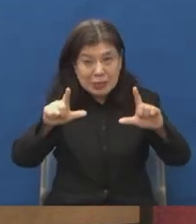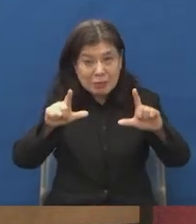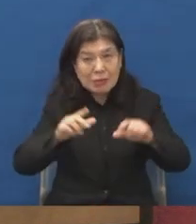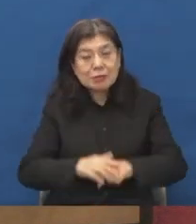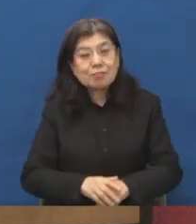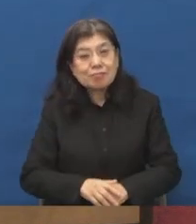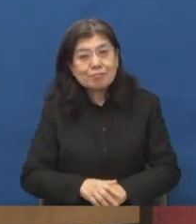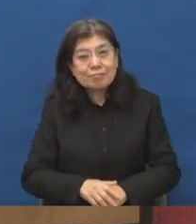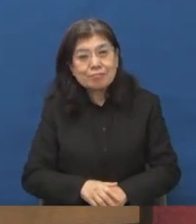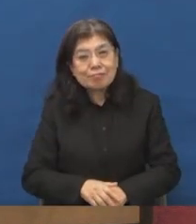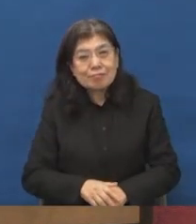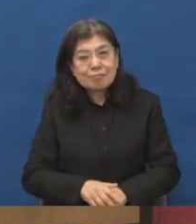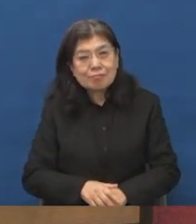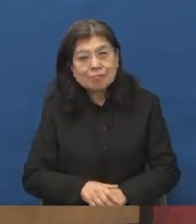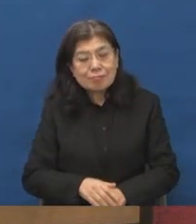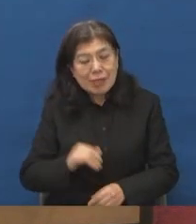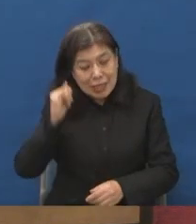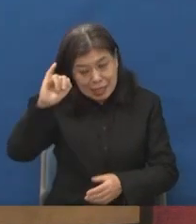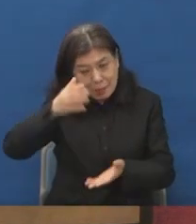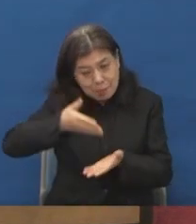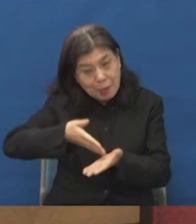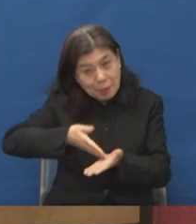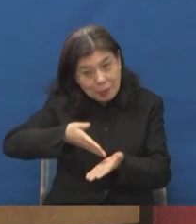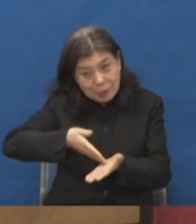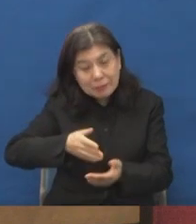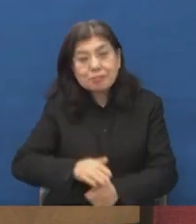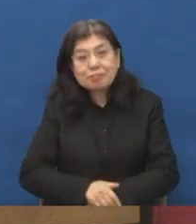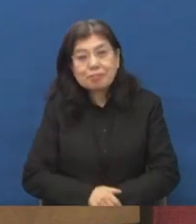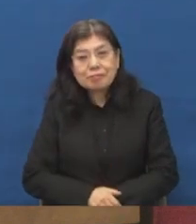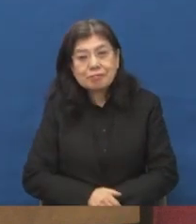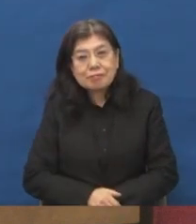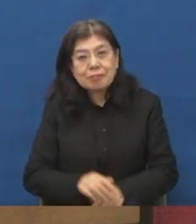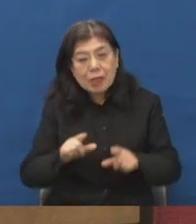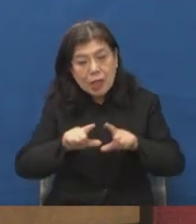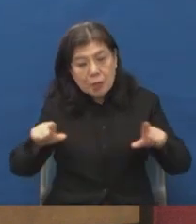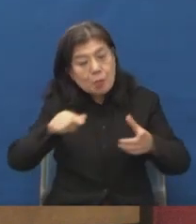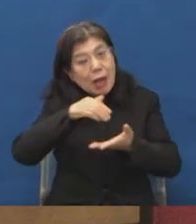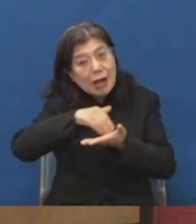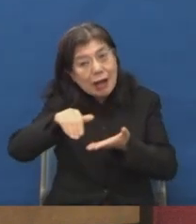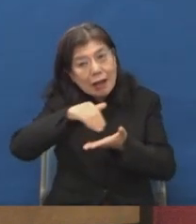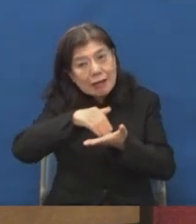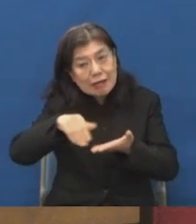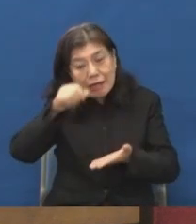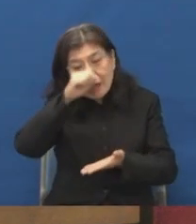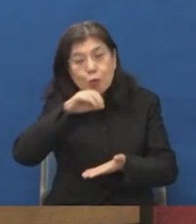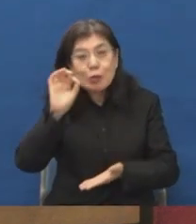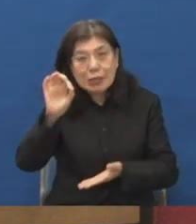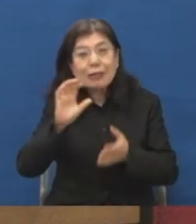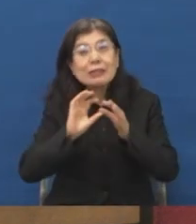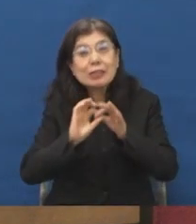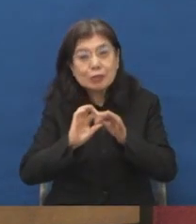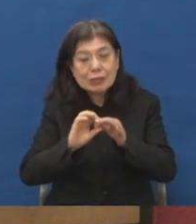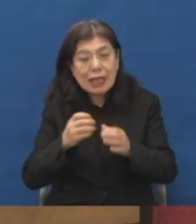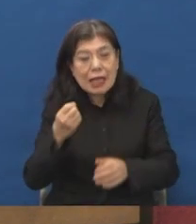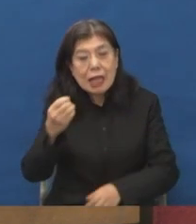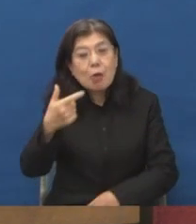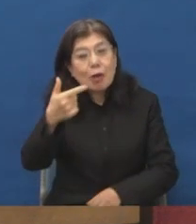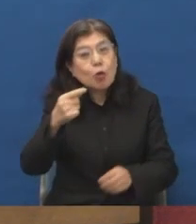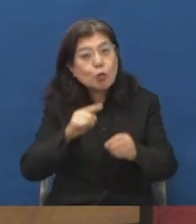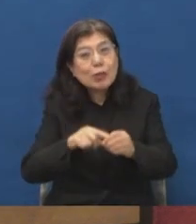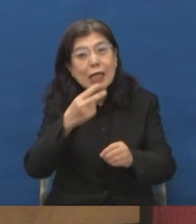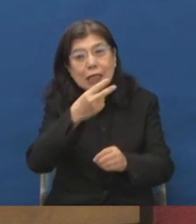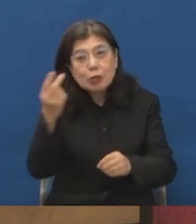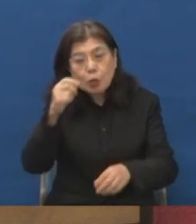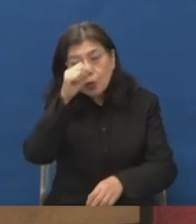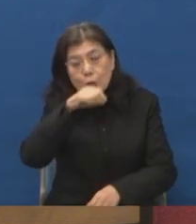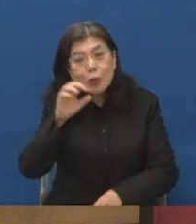立場から討論いたします。まず一般会計予算についてです。令和6年度の予算は